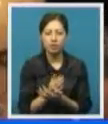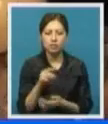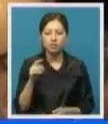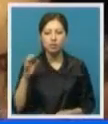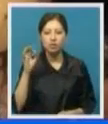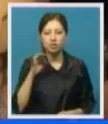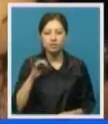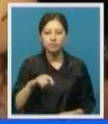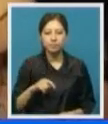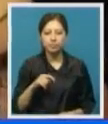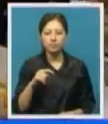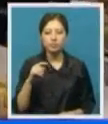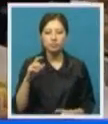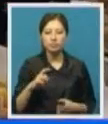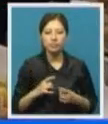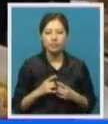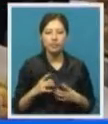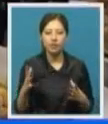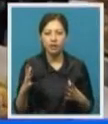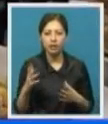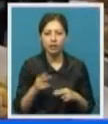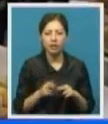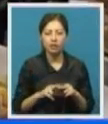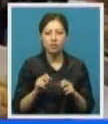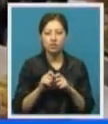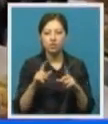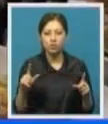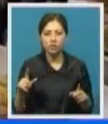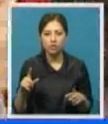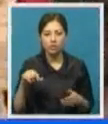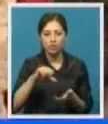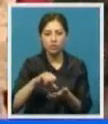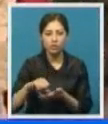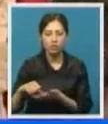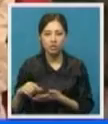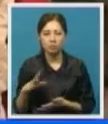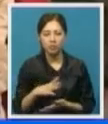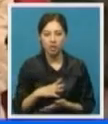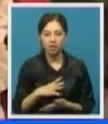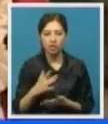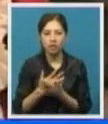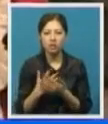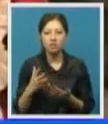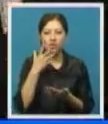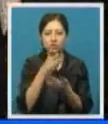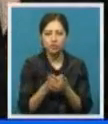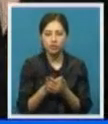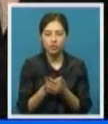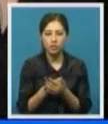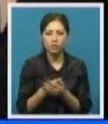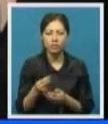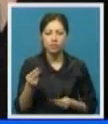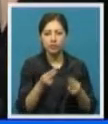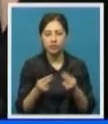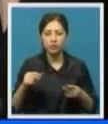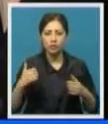ерік беріп, қиюы қиысқан тамаша туындылар жасай алатын мектеп оқушылары тағы бір дәлелдеді. Оқуда да озық ойлы шәкірттер, жаңашылдық жасау